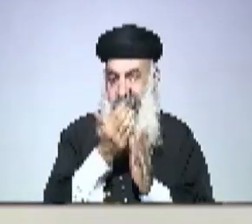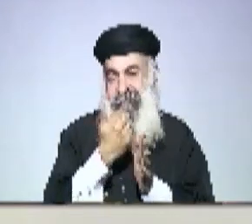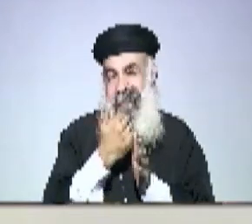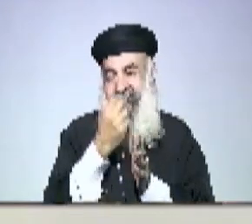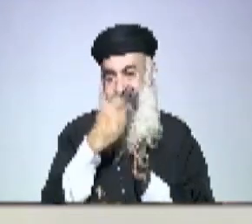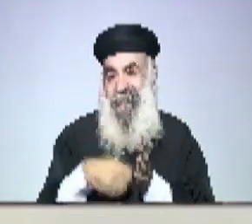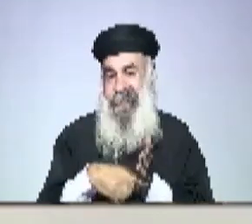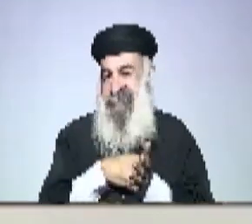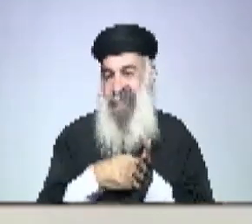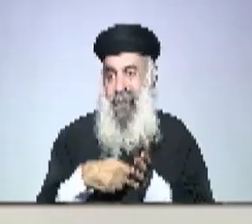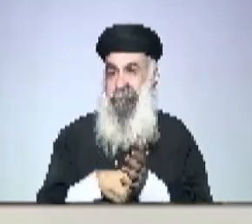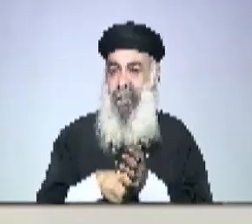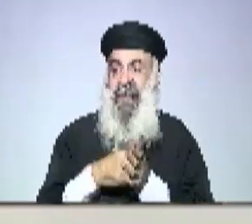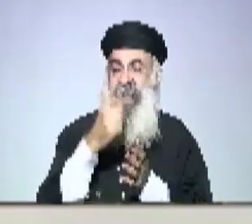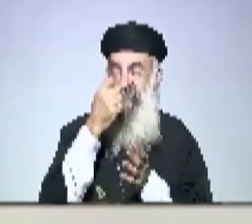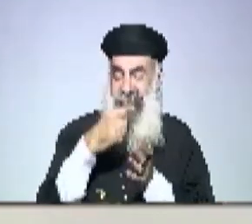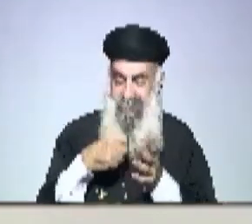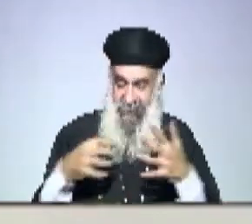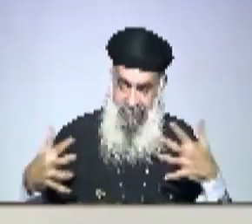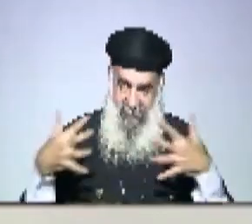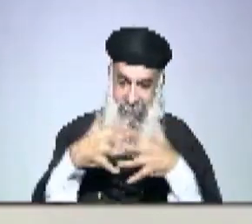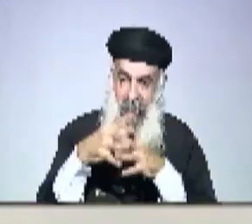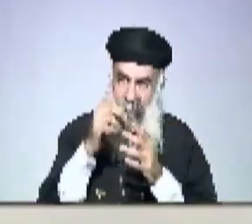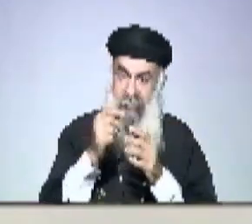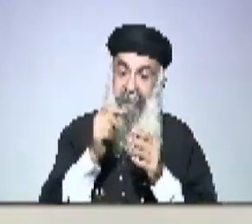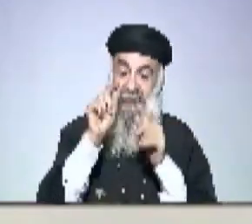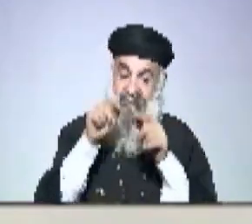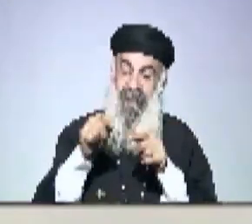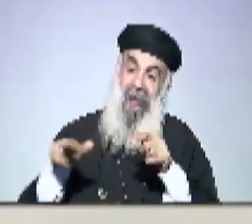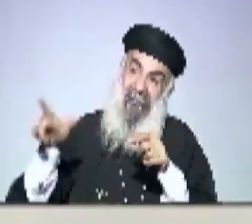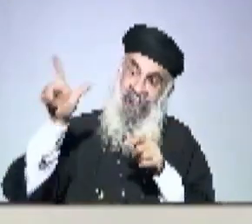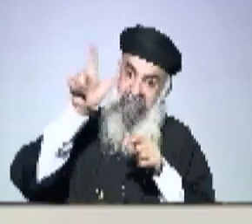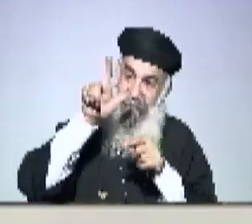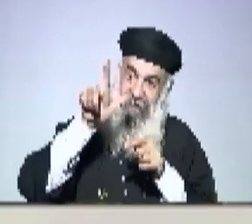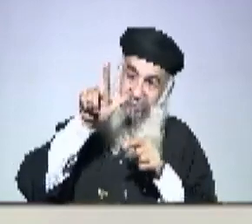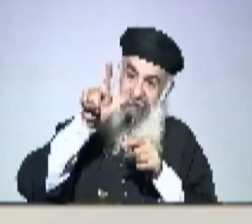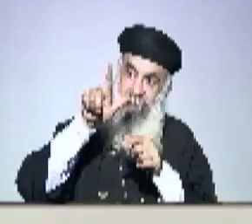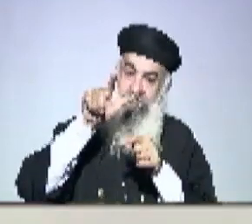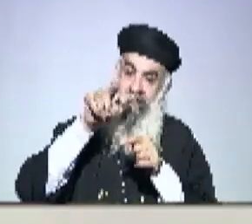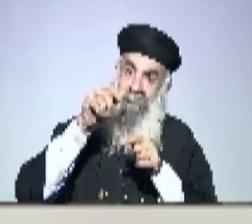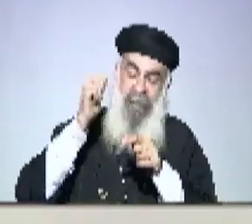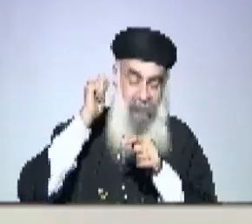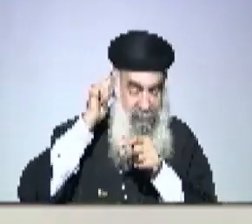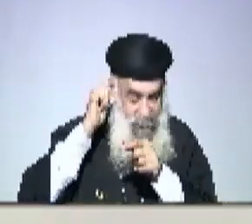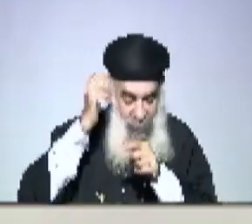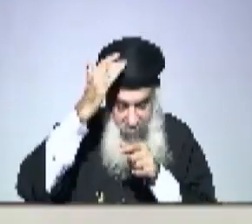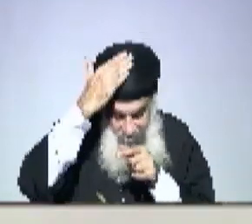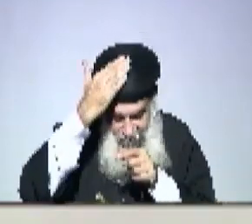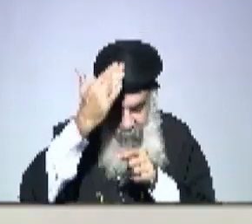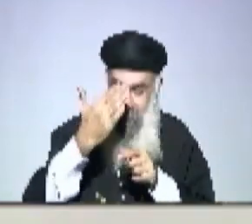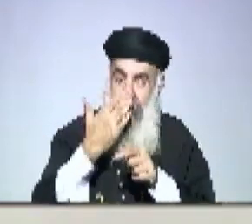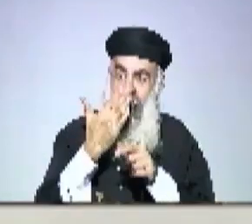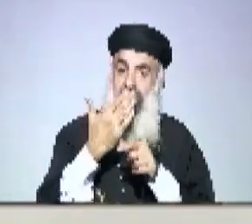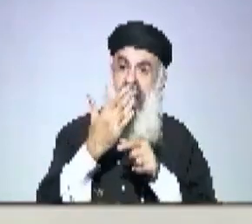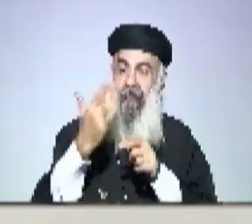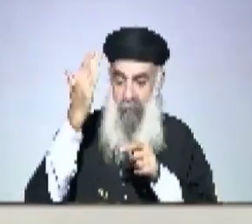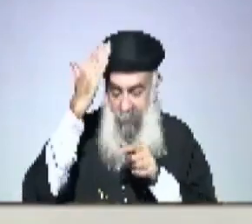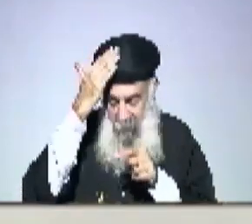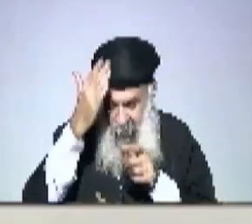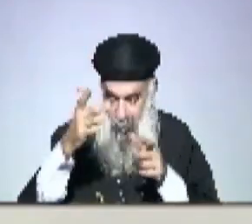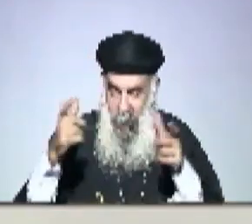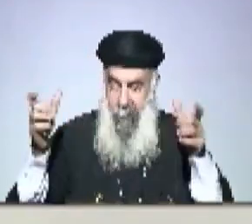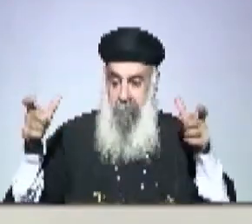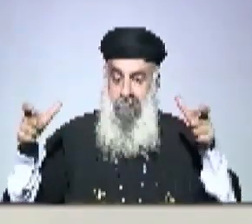كنيسه اللي بيخلي الكنيسه كنيسه اللي احنا لينا ريس مش لازم كل نخضع للبابا ولمجمع